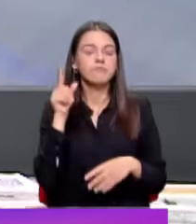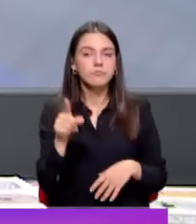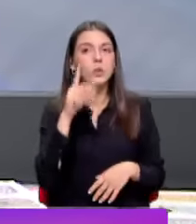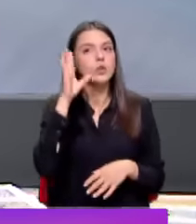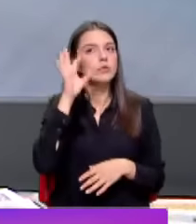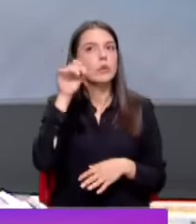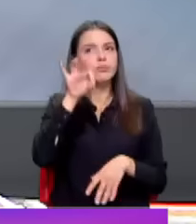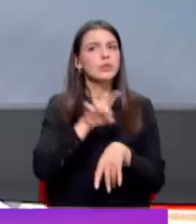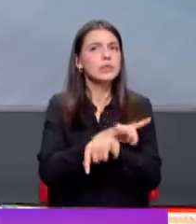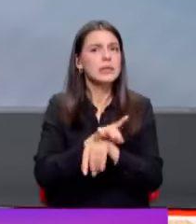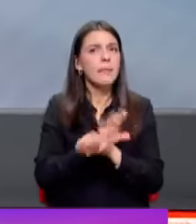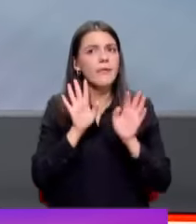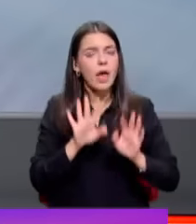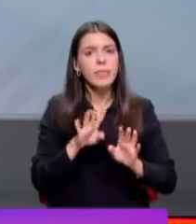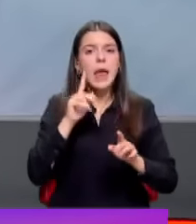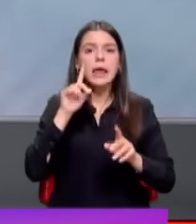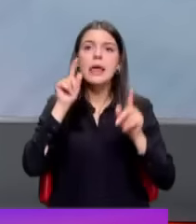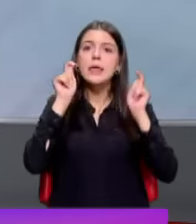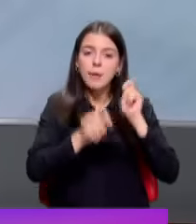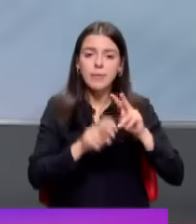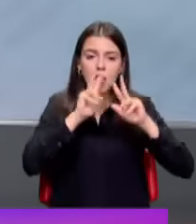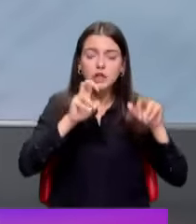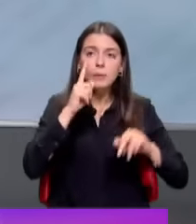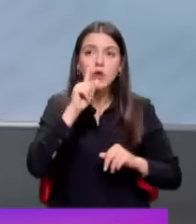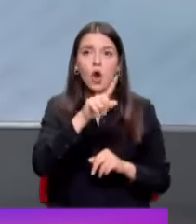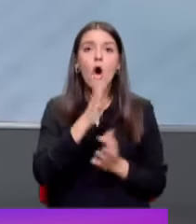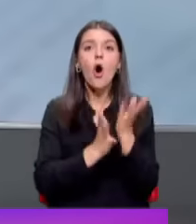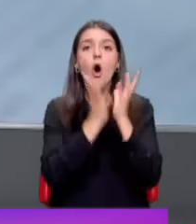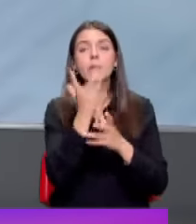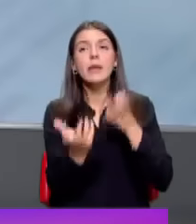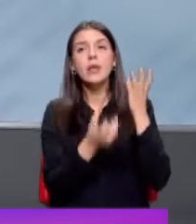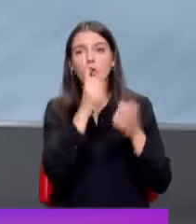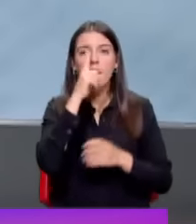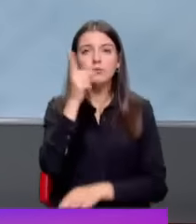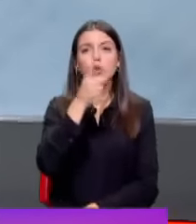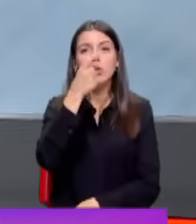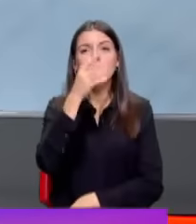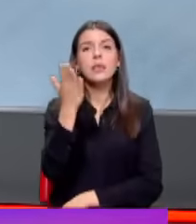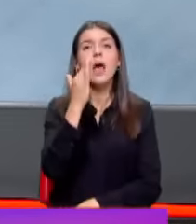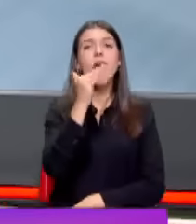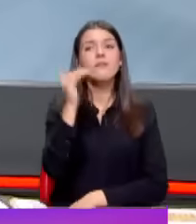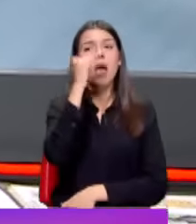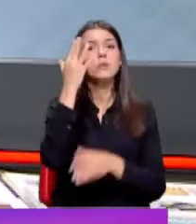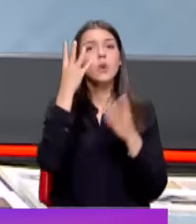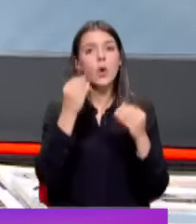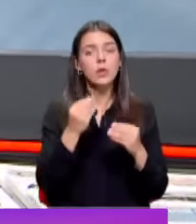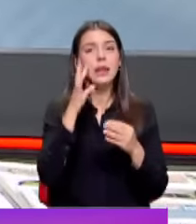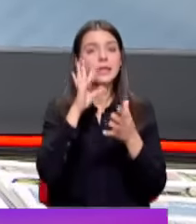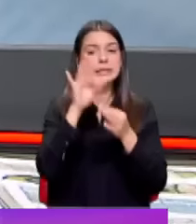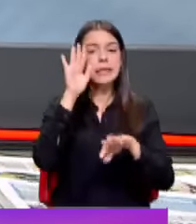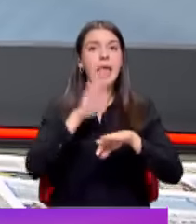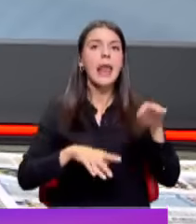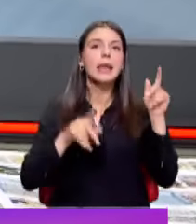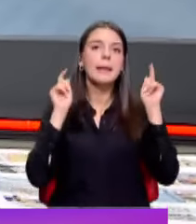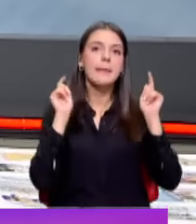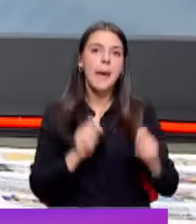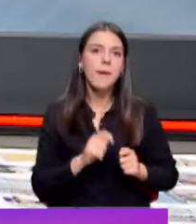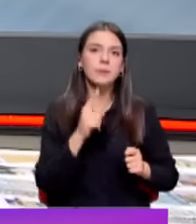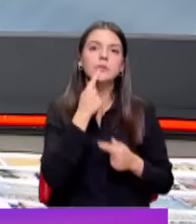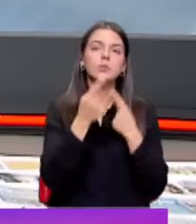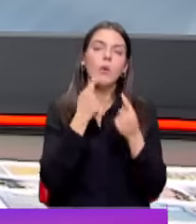zamana kadar yapılan istatistiklerde orman yangınlarının %90'ın üzerinde bir oranla insan eliyle çıkarıldığını